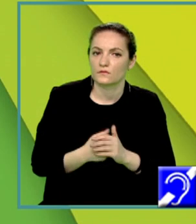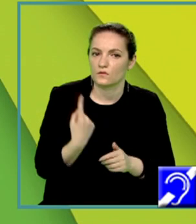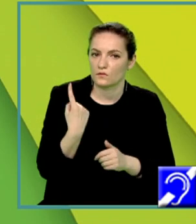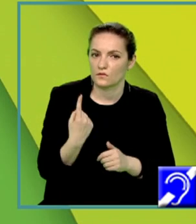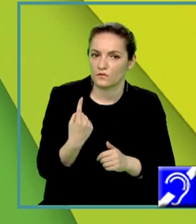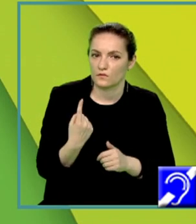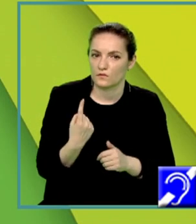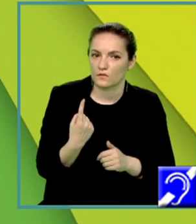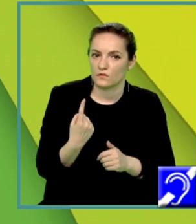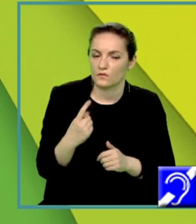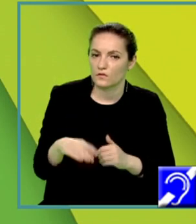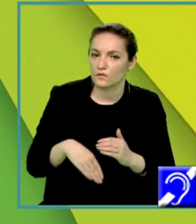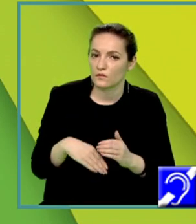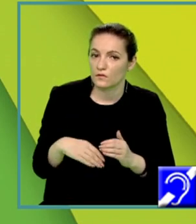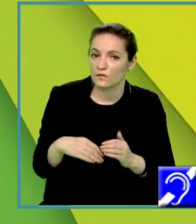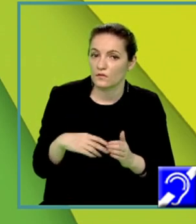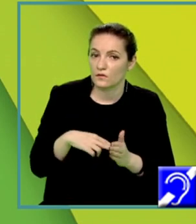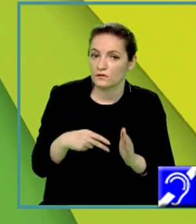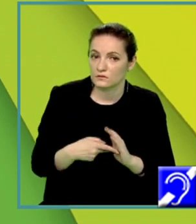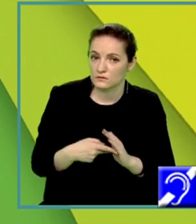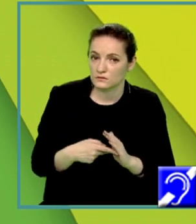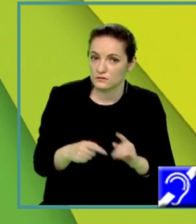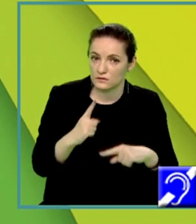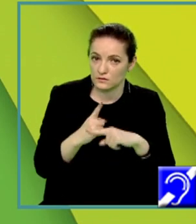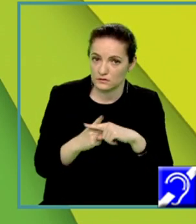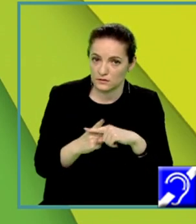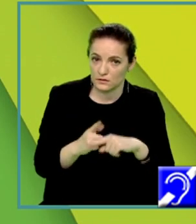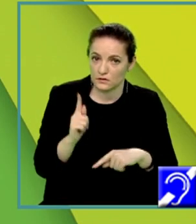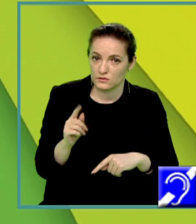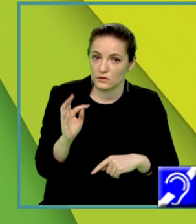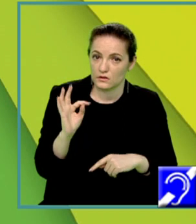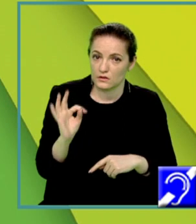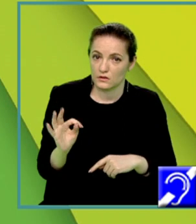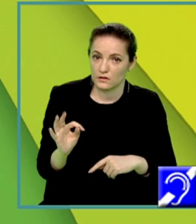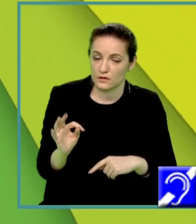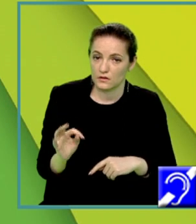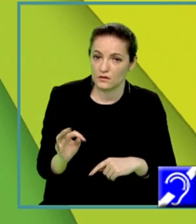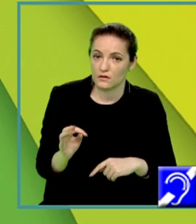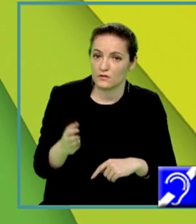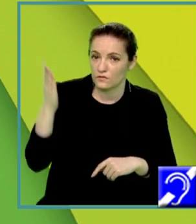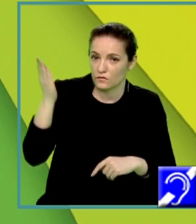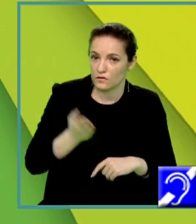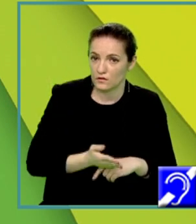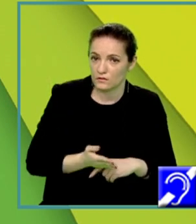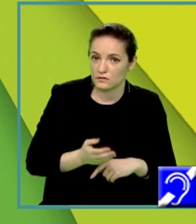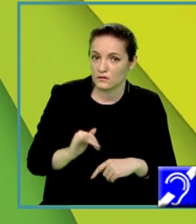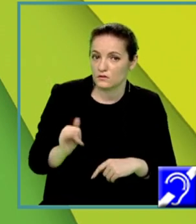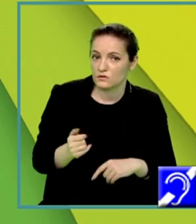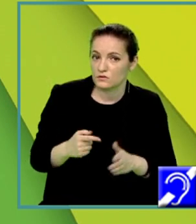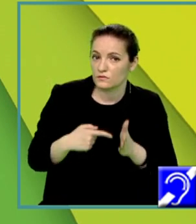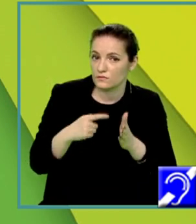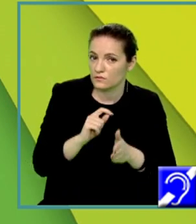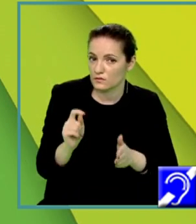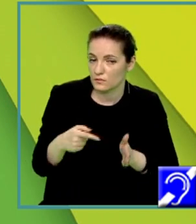să determinăm intersecțiile graficului funcției cu axele de coordonate și apoi să reprezentăm grafic funcția. A